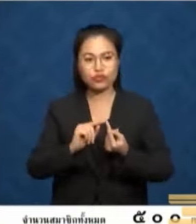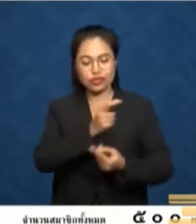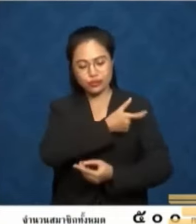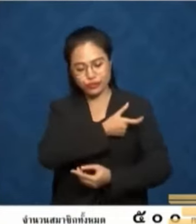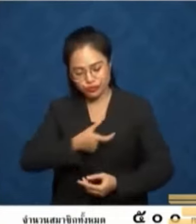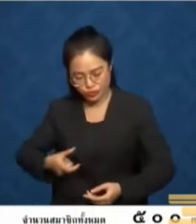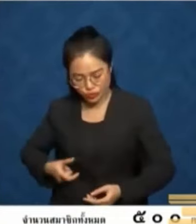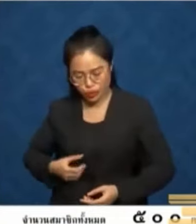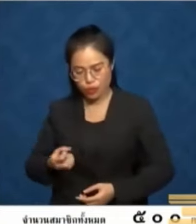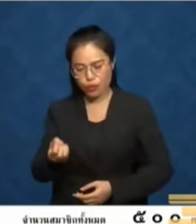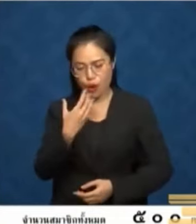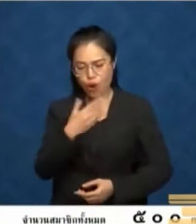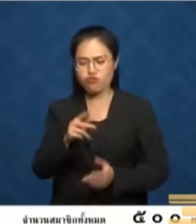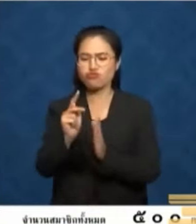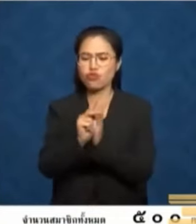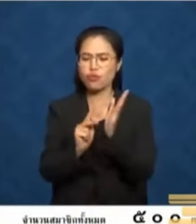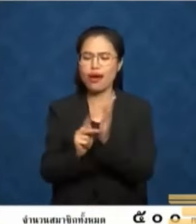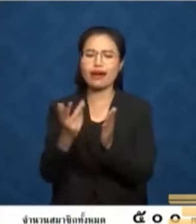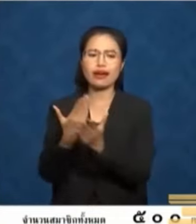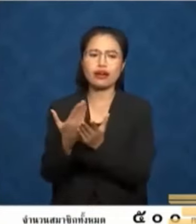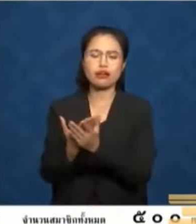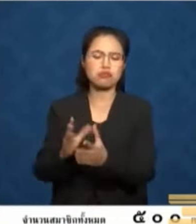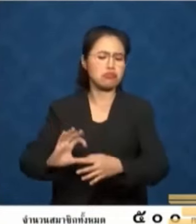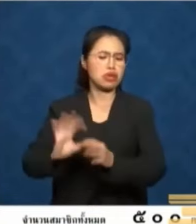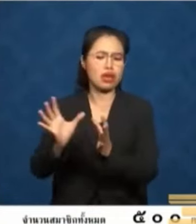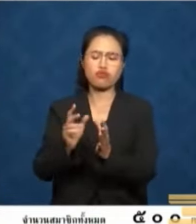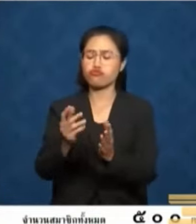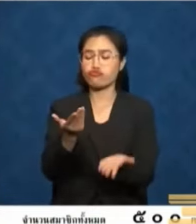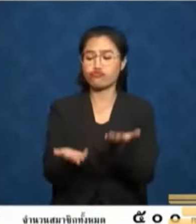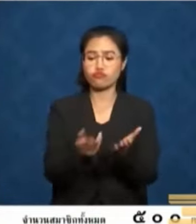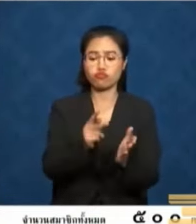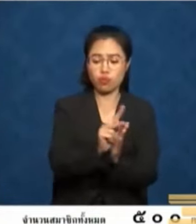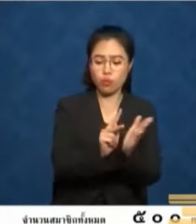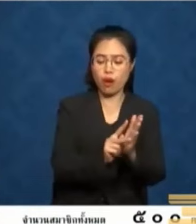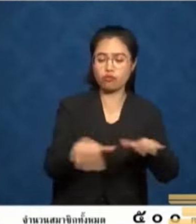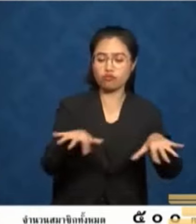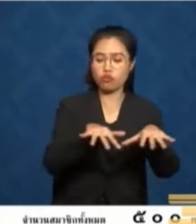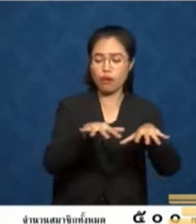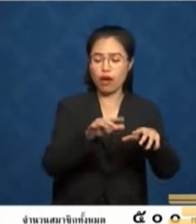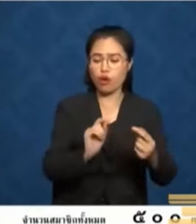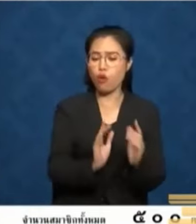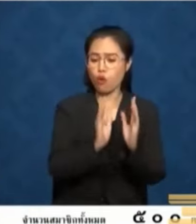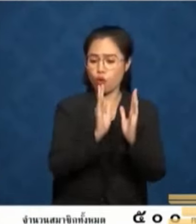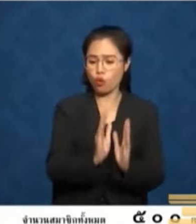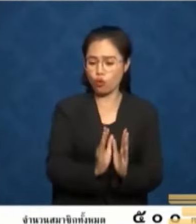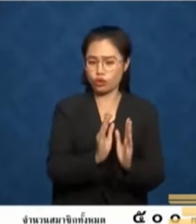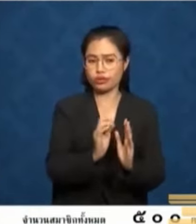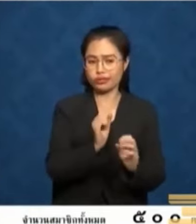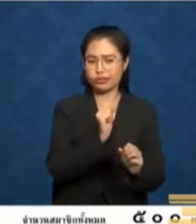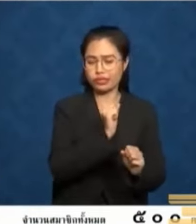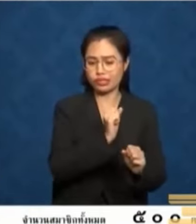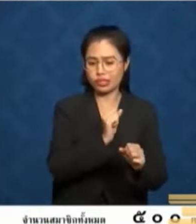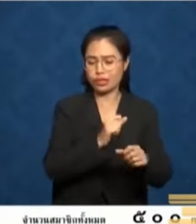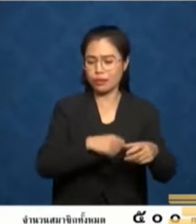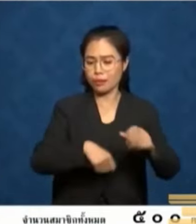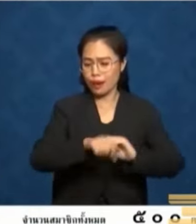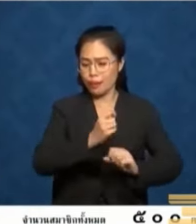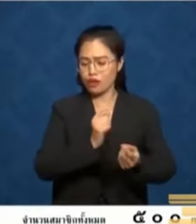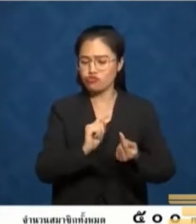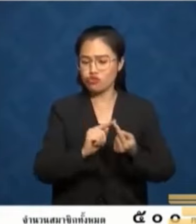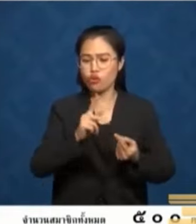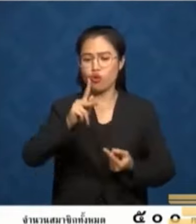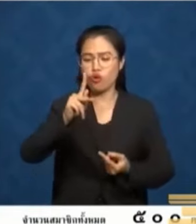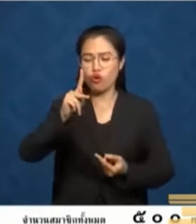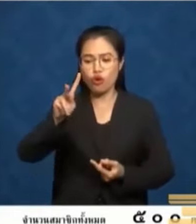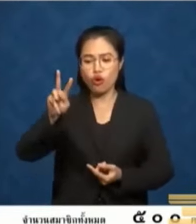จะต้องเป็นกฎหมายทางการเงินหรอกครับถึงแม้นว่าจะเป็นกฎหมายทั่วไปแต่คนที่มาบังคับใช้ก็คือคณะรัฐมนตรีแล้วผู้ที่